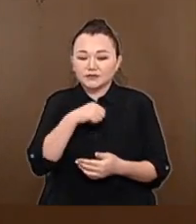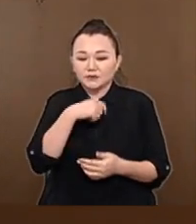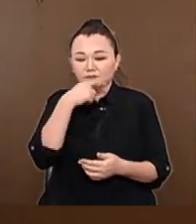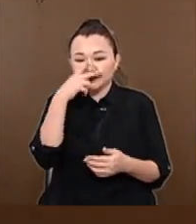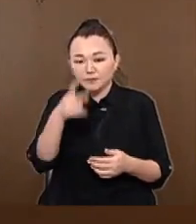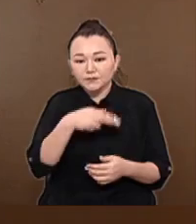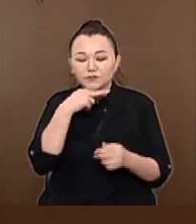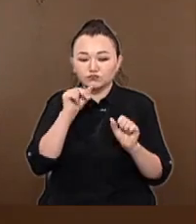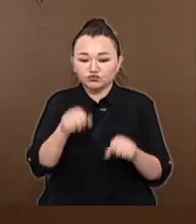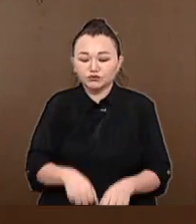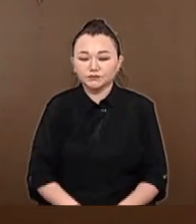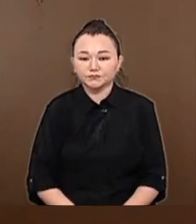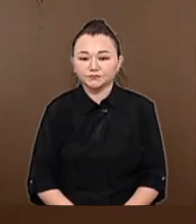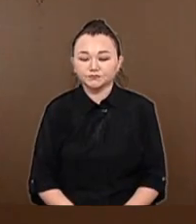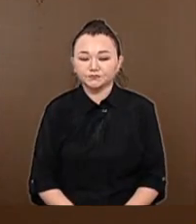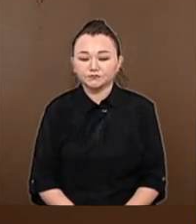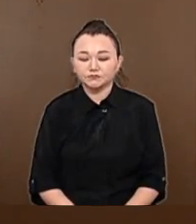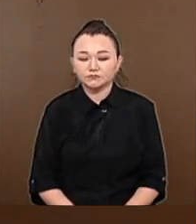көрейік.